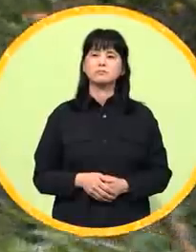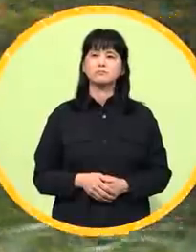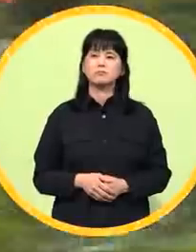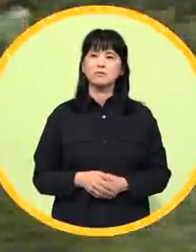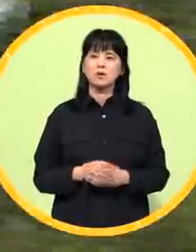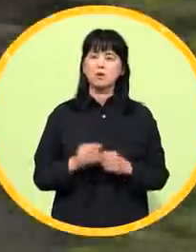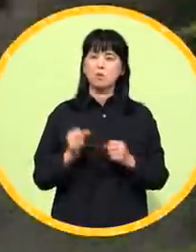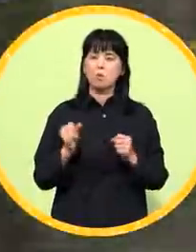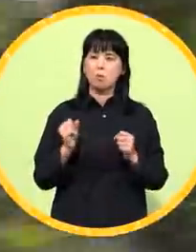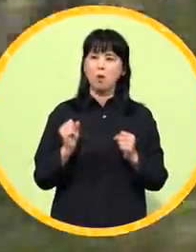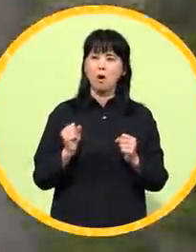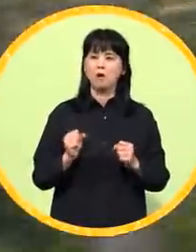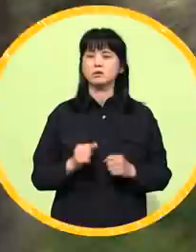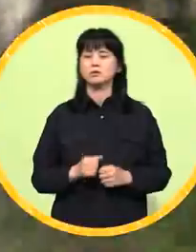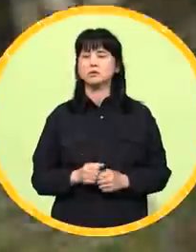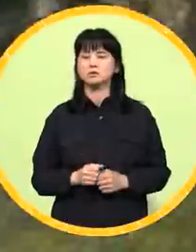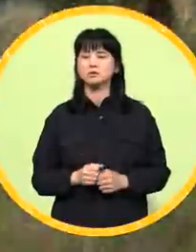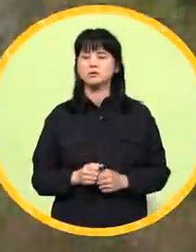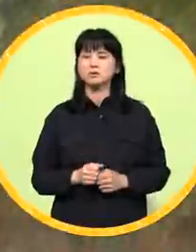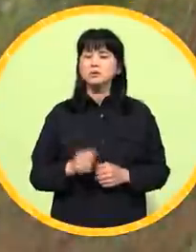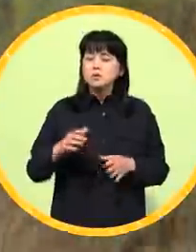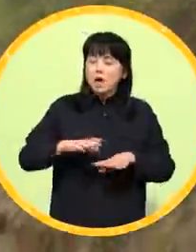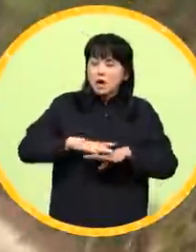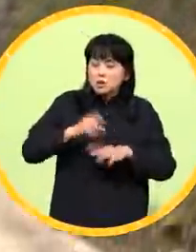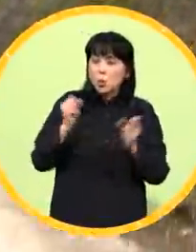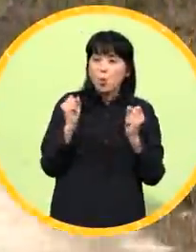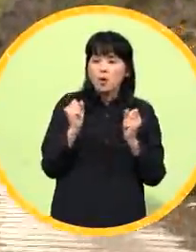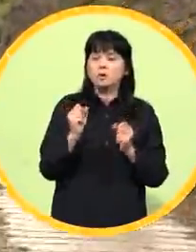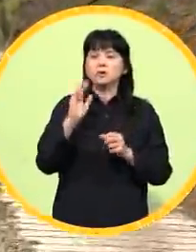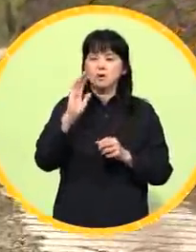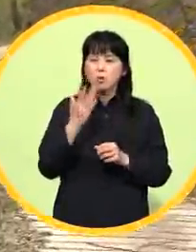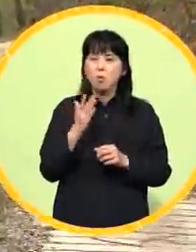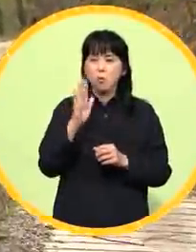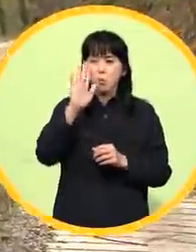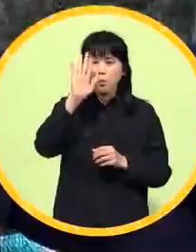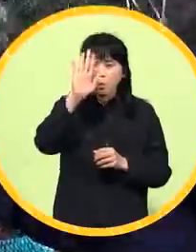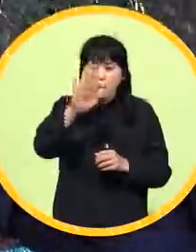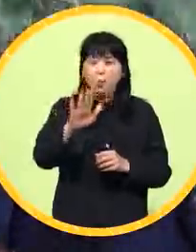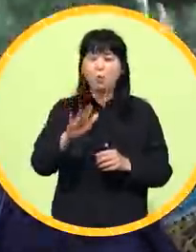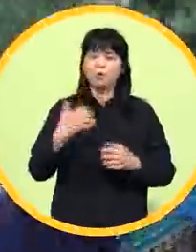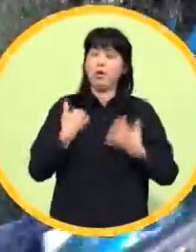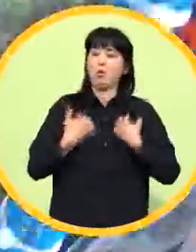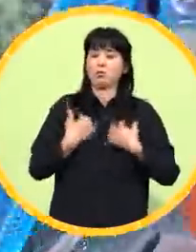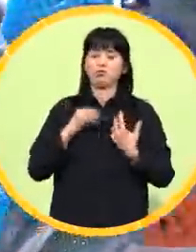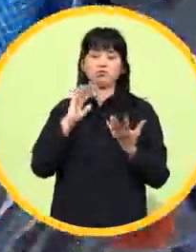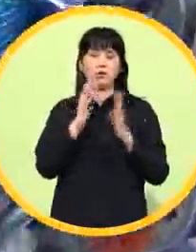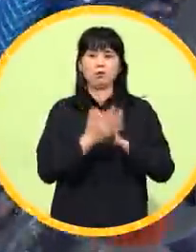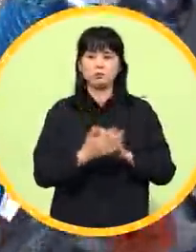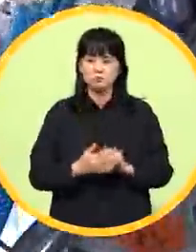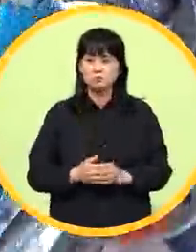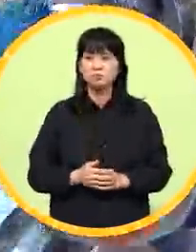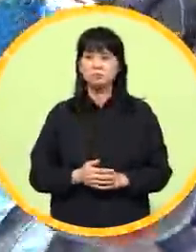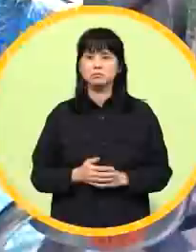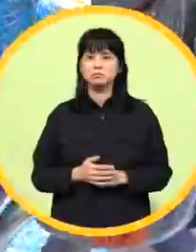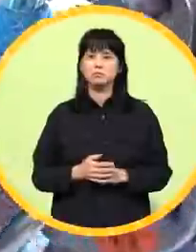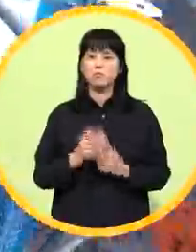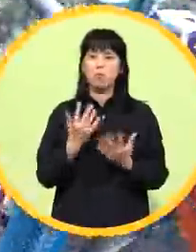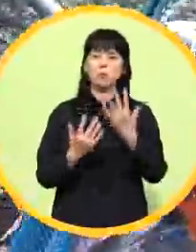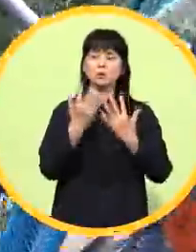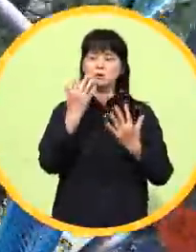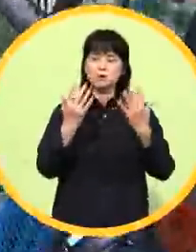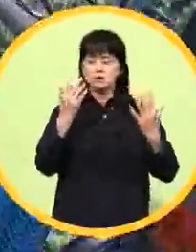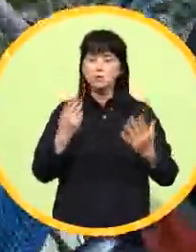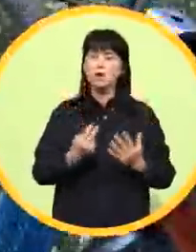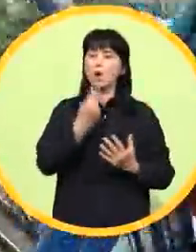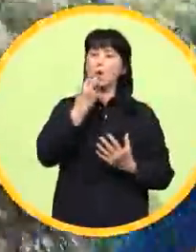凍っなかった最初は怖かったんですけどやっていくうちにどんどん楽しくなって女神の香り